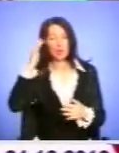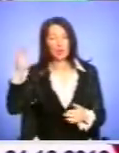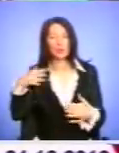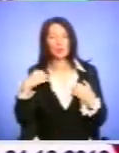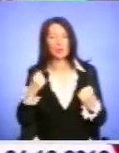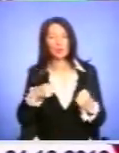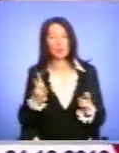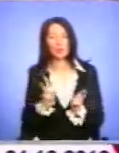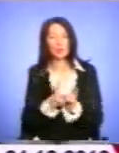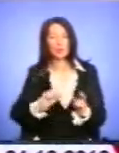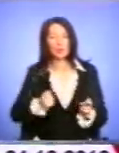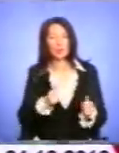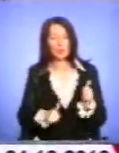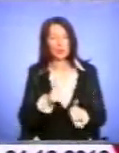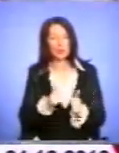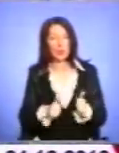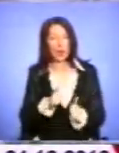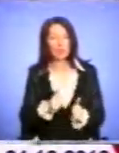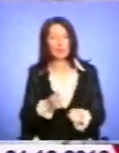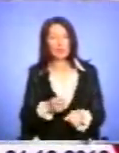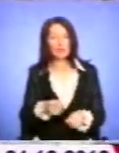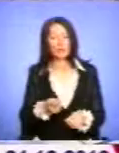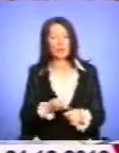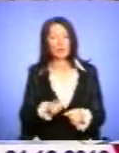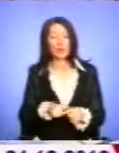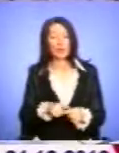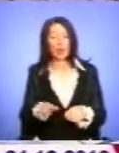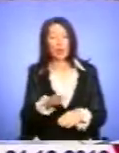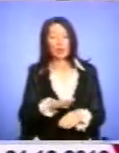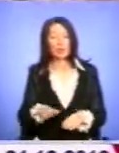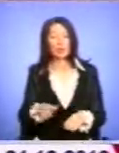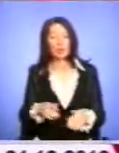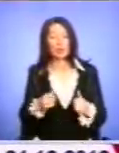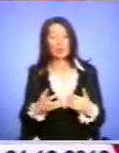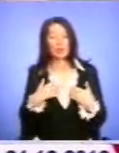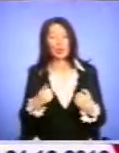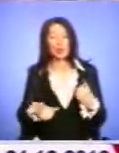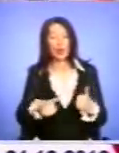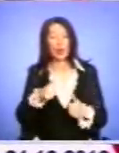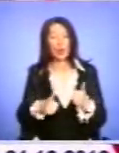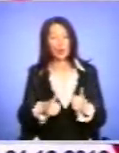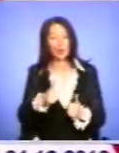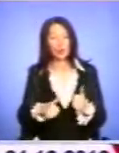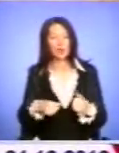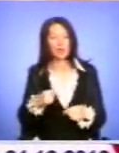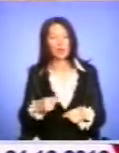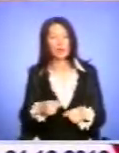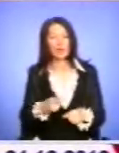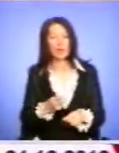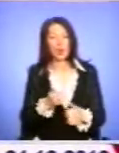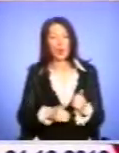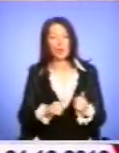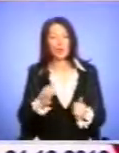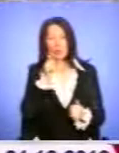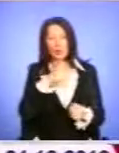на тамтешніх футбольних майданчиках панує здорова спортивна конкуренція. Щороку організовує захід тренер команди «Ленківський